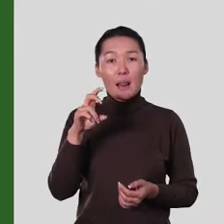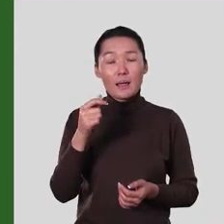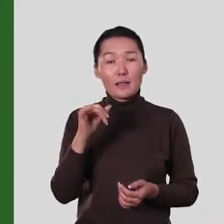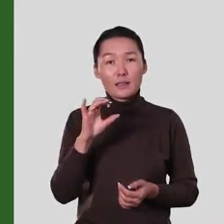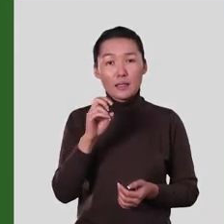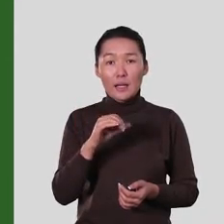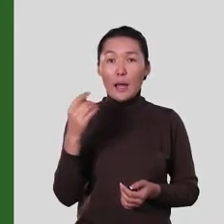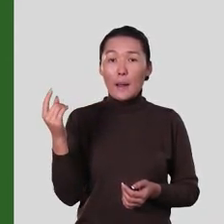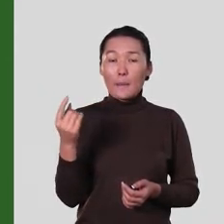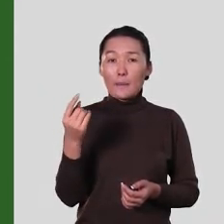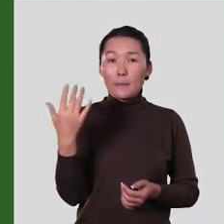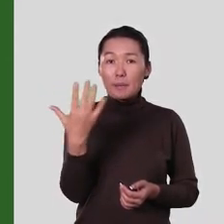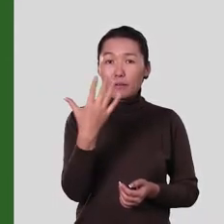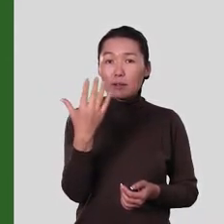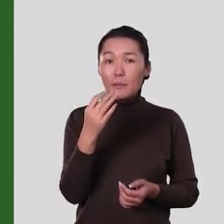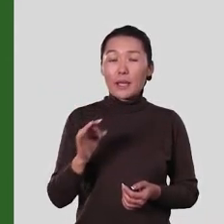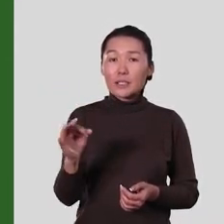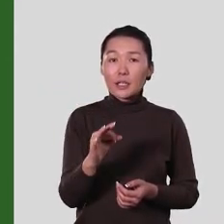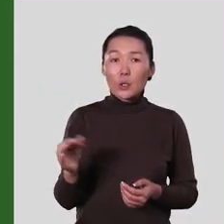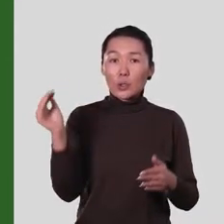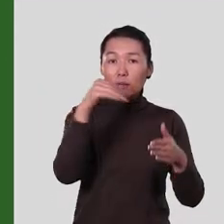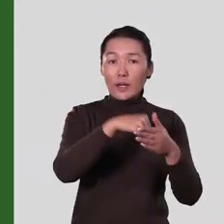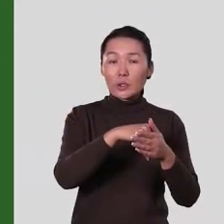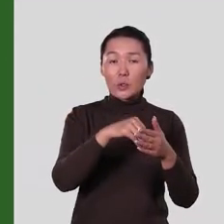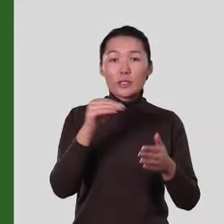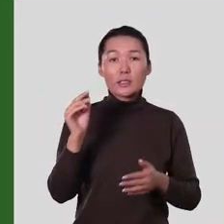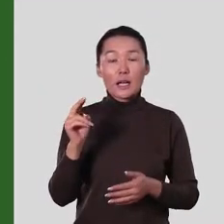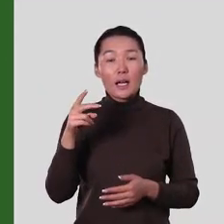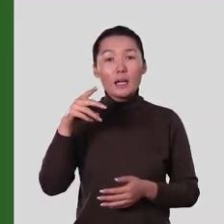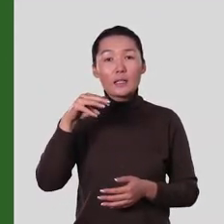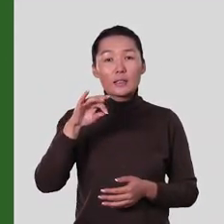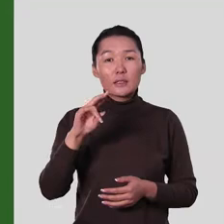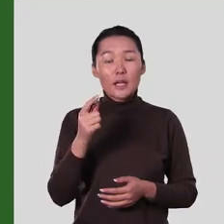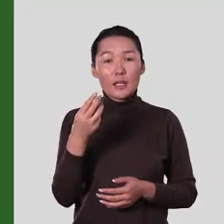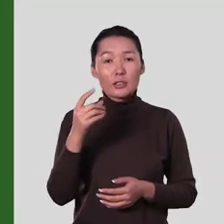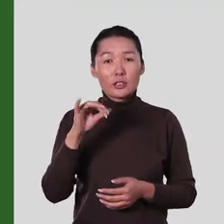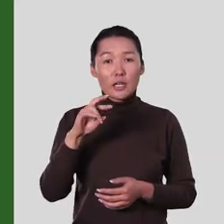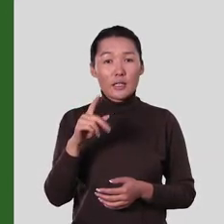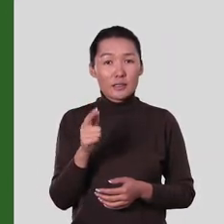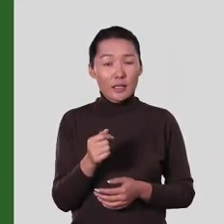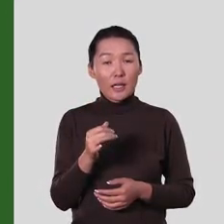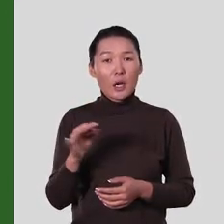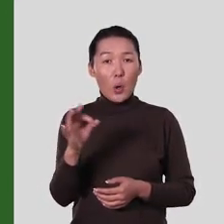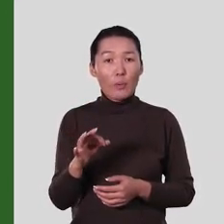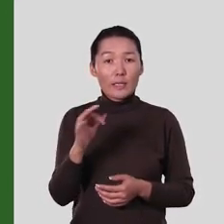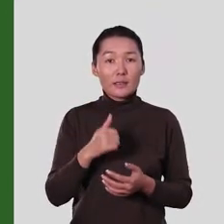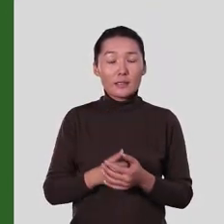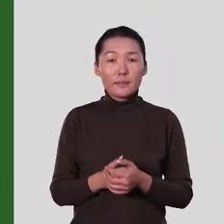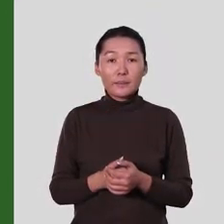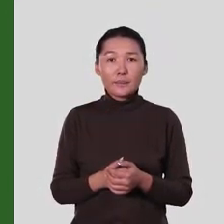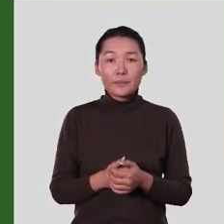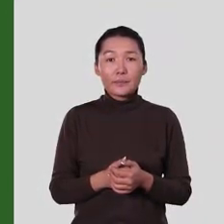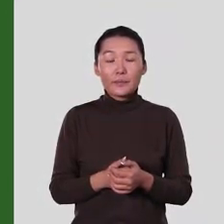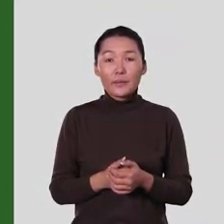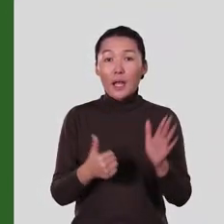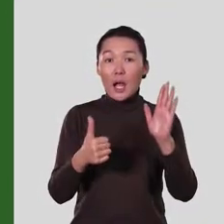Первые 5 регионов относятся к Тяньшанской гидрогеологической области,